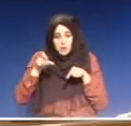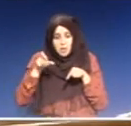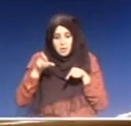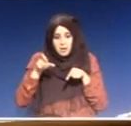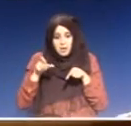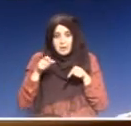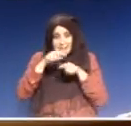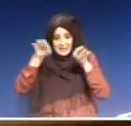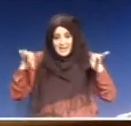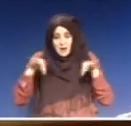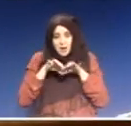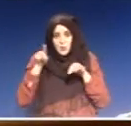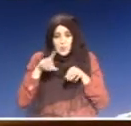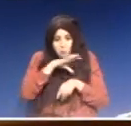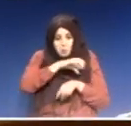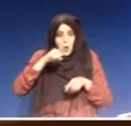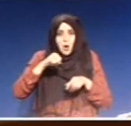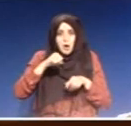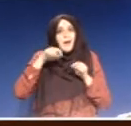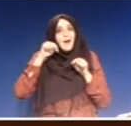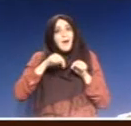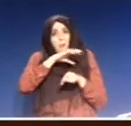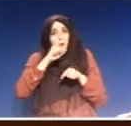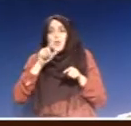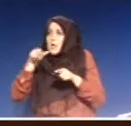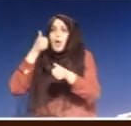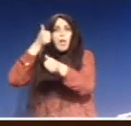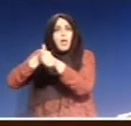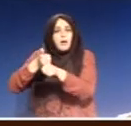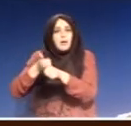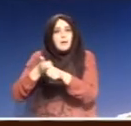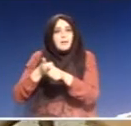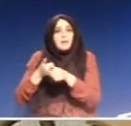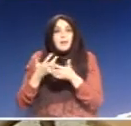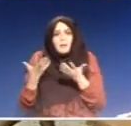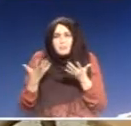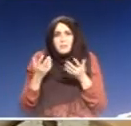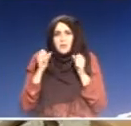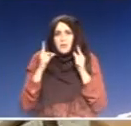المده المظلوم يعني صح، باسكو هنا واش كاين يا مونك دانفورماسيون.